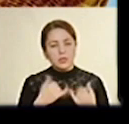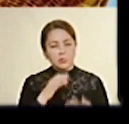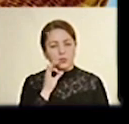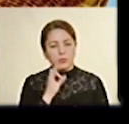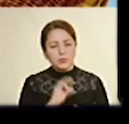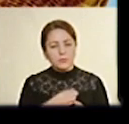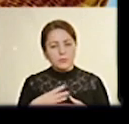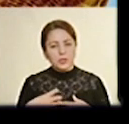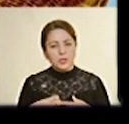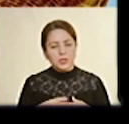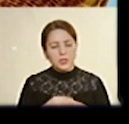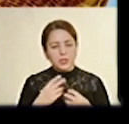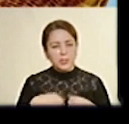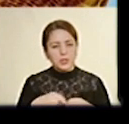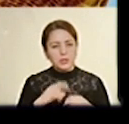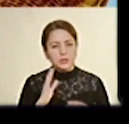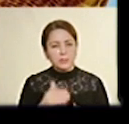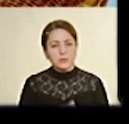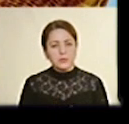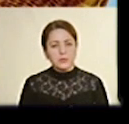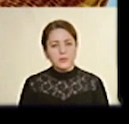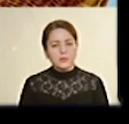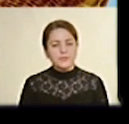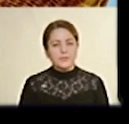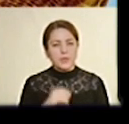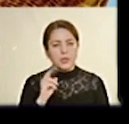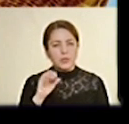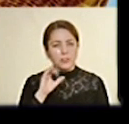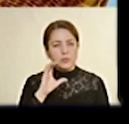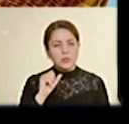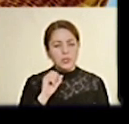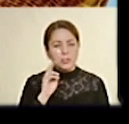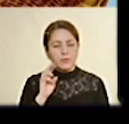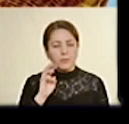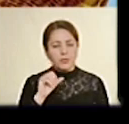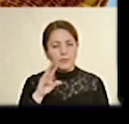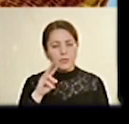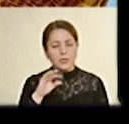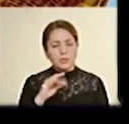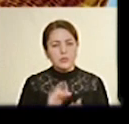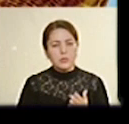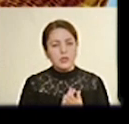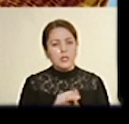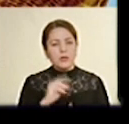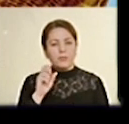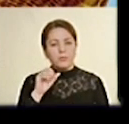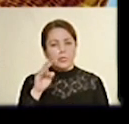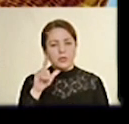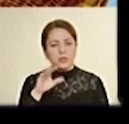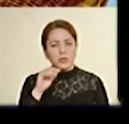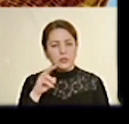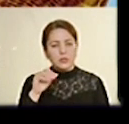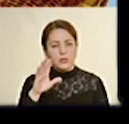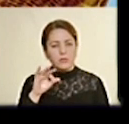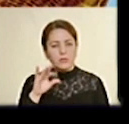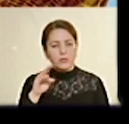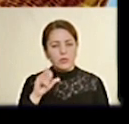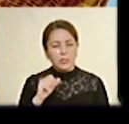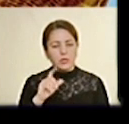javobingizni birgalikda tekshiramiz. Demak, kusak mevali o'simliklarga bang devona,